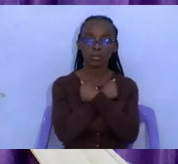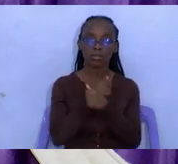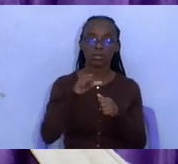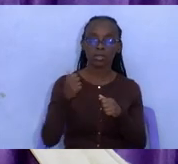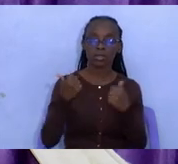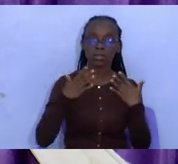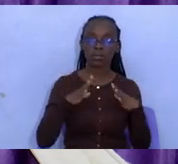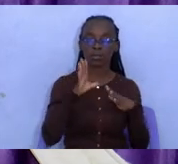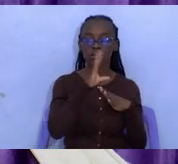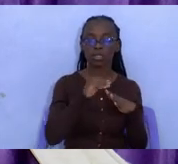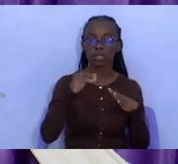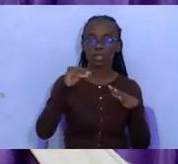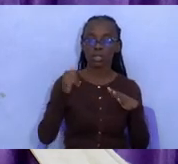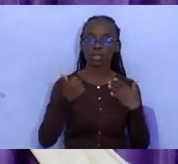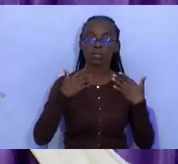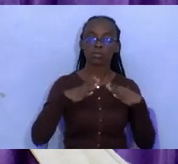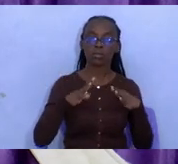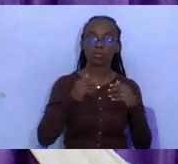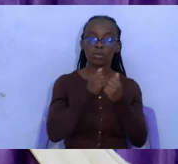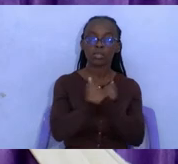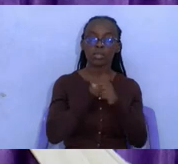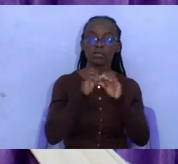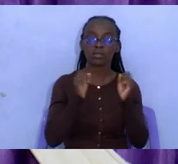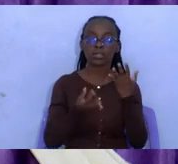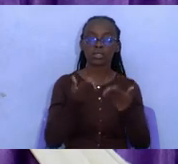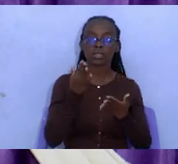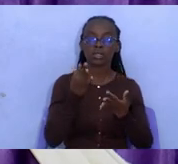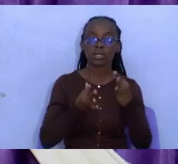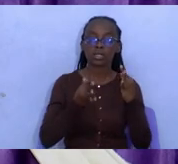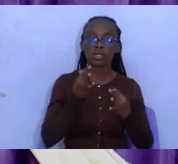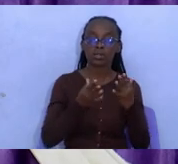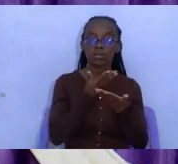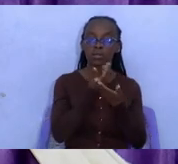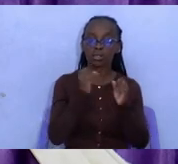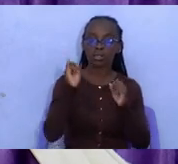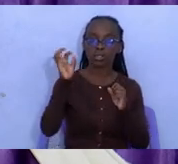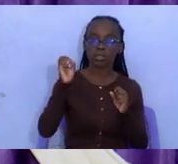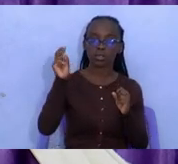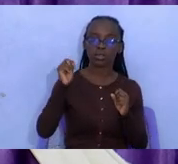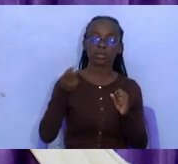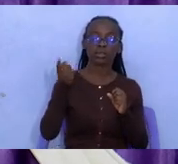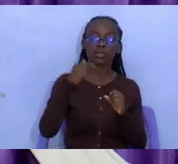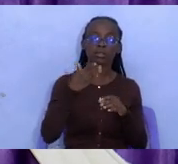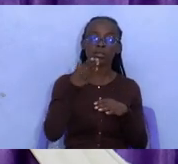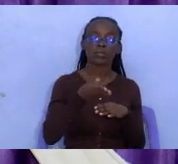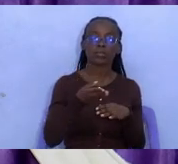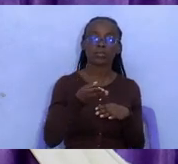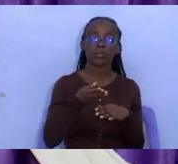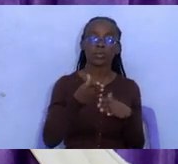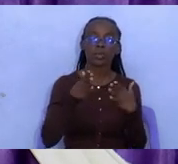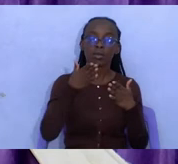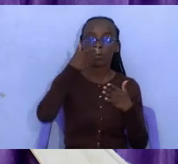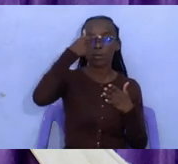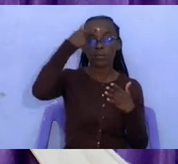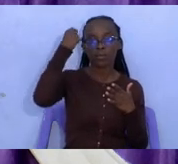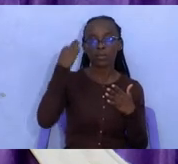Akasema kama wokovu imefika hapa. Na alipofika pale, maandiko inasema kwa sababu walikuwa watu wema, mtu pamoja